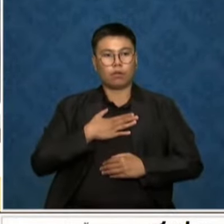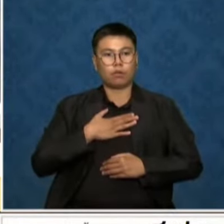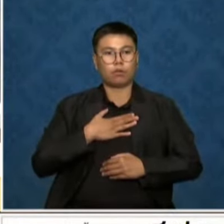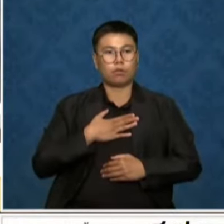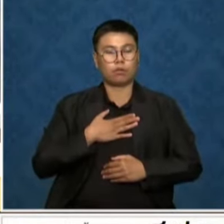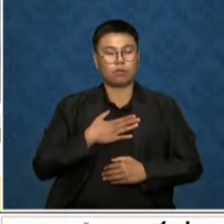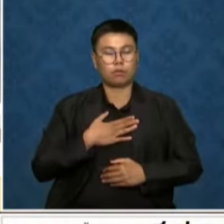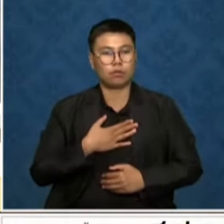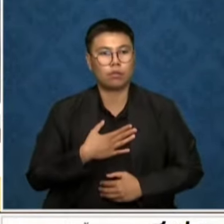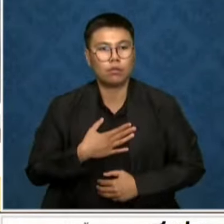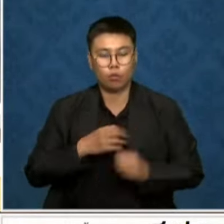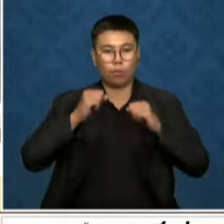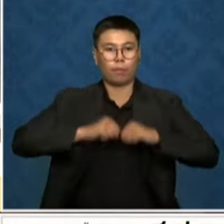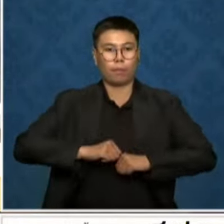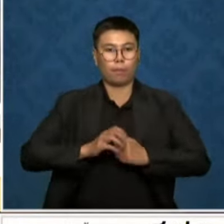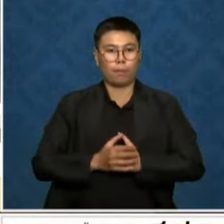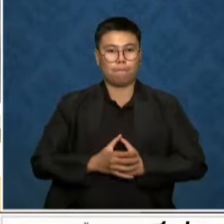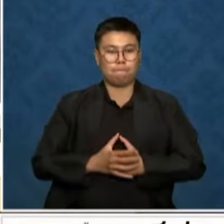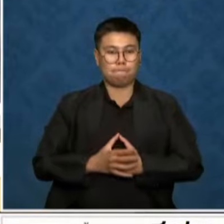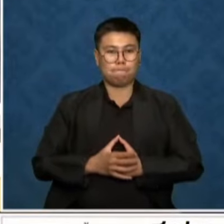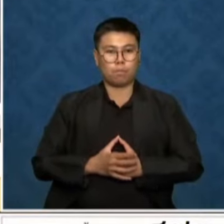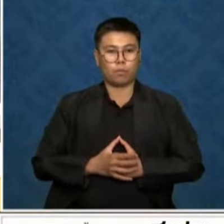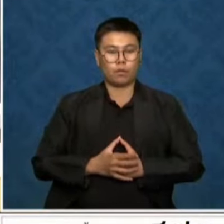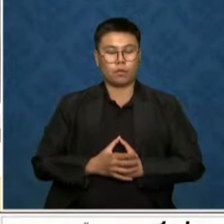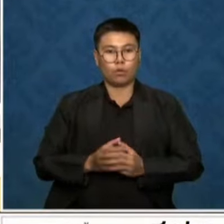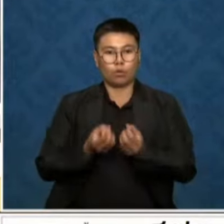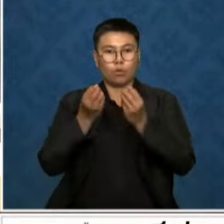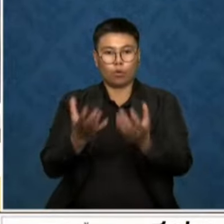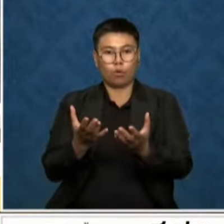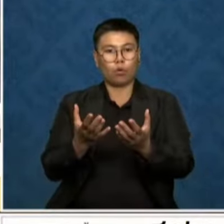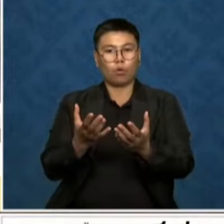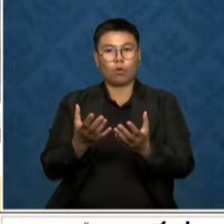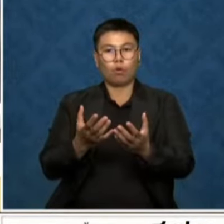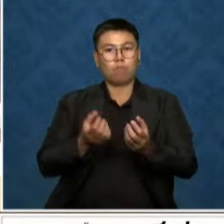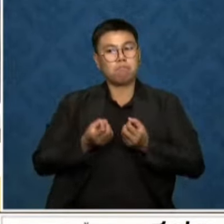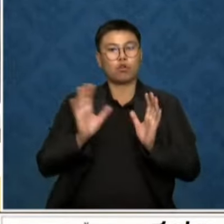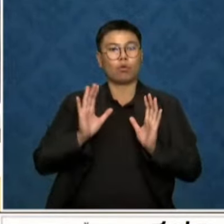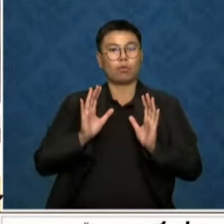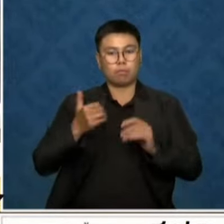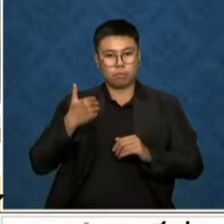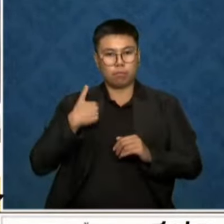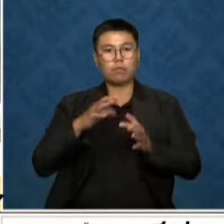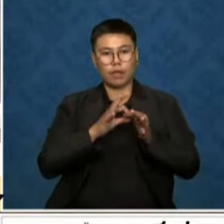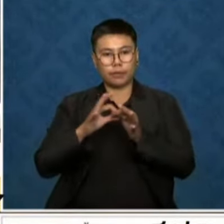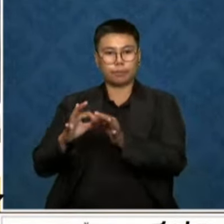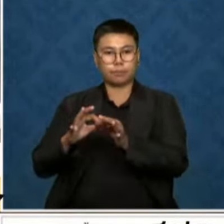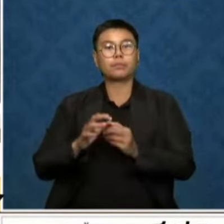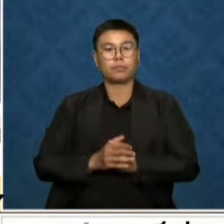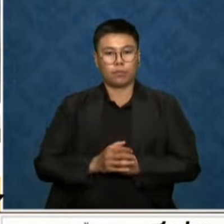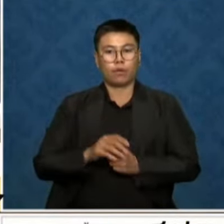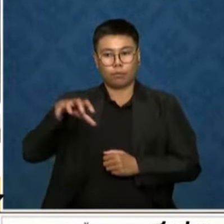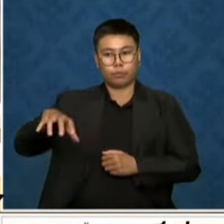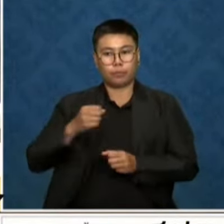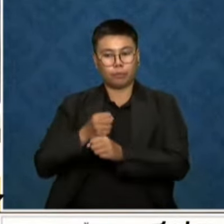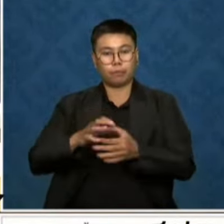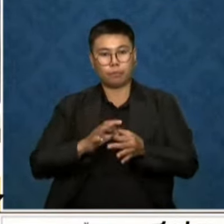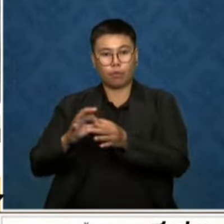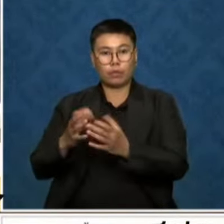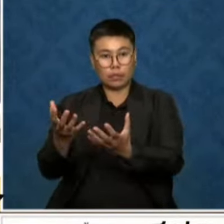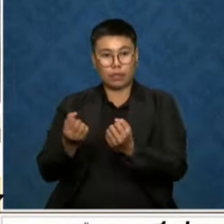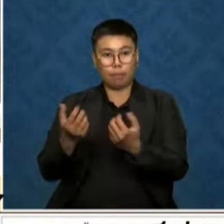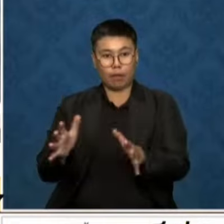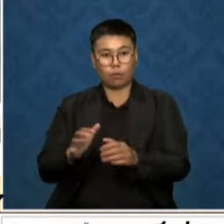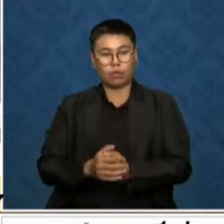องลงมติว่าจะส่งไม่ส่งเนี่ยมันมีผลผูกพันครับซึ่งหน่วยงานที่เกี่ยวข้องเนี่ยเมื่อเขารับไปแล้วเนี่ย